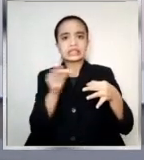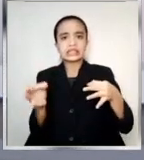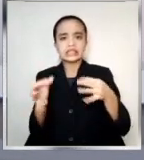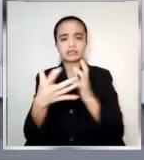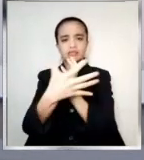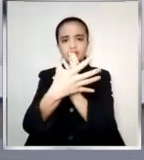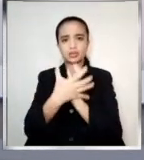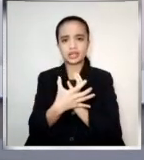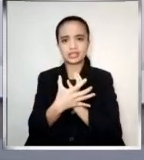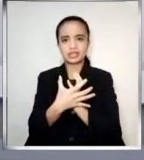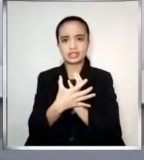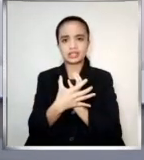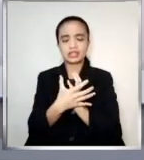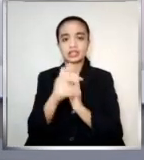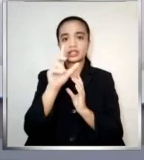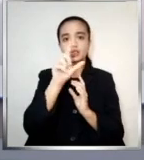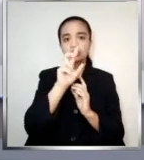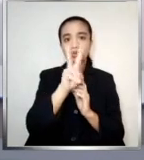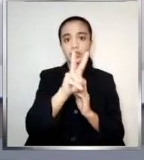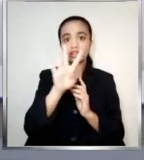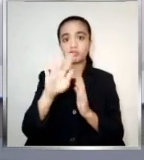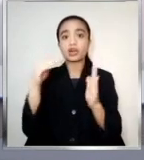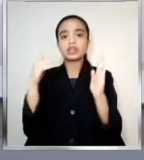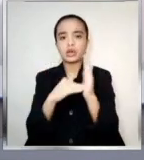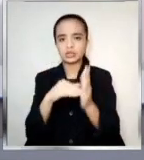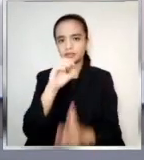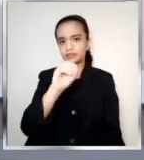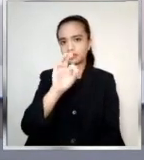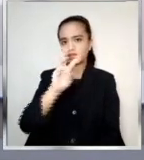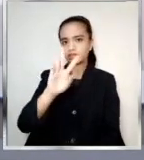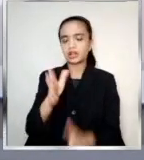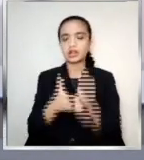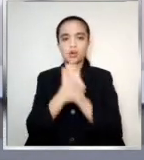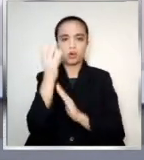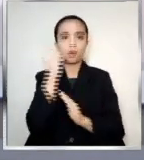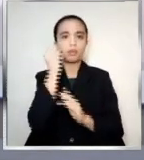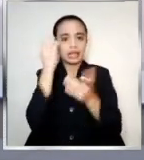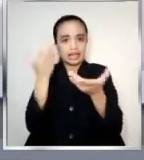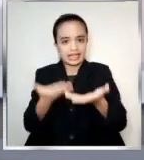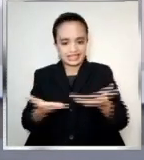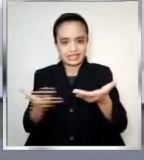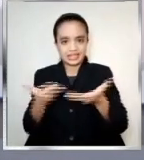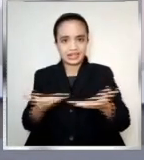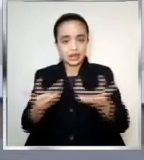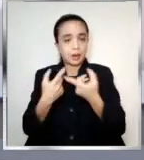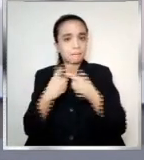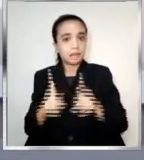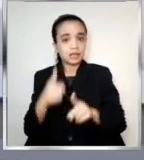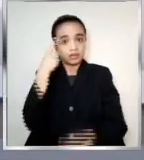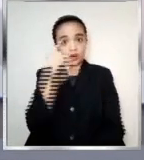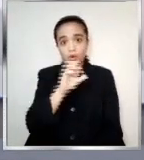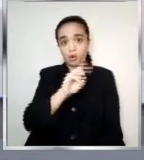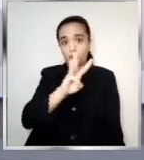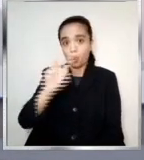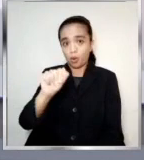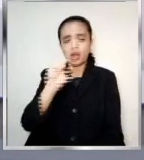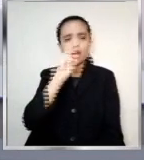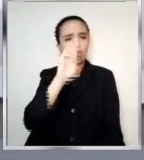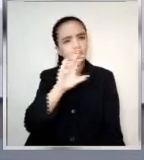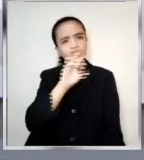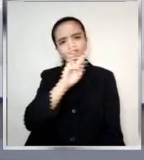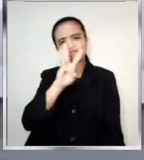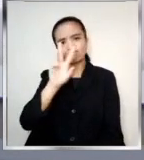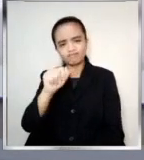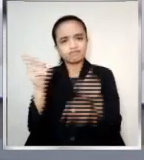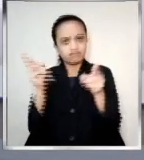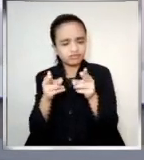nasa 24,000 na OFW na umuwi sa ating bansa. Pero para sa OWA o ang Overseas Workers Welfare